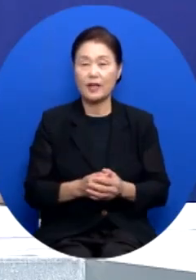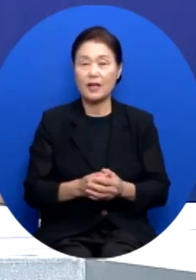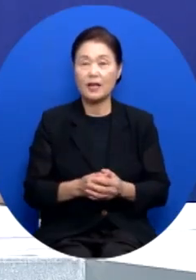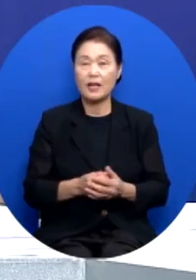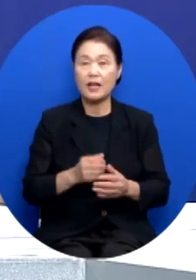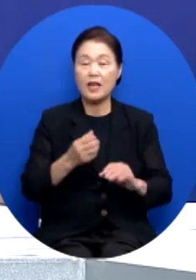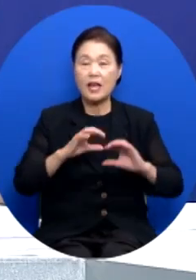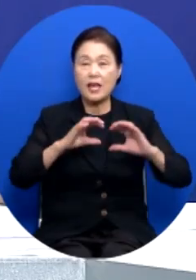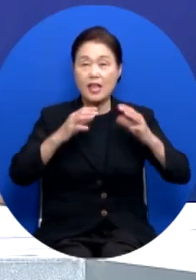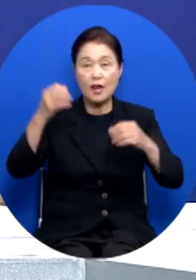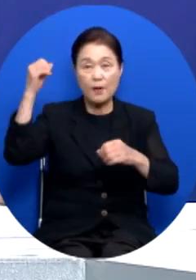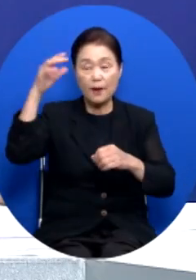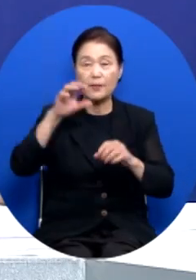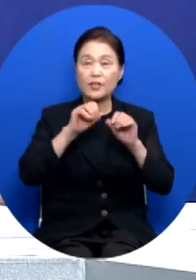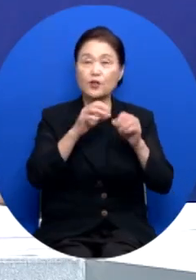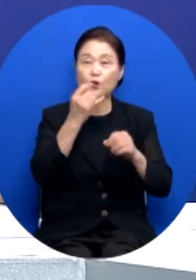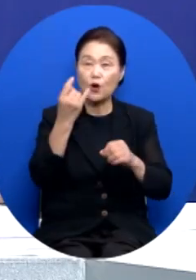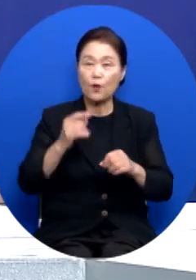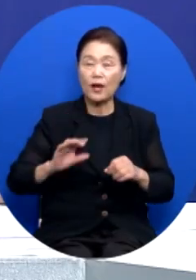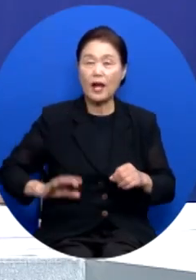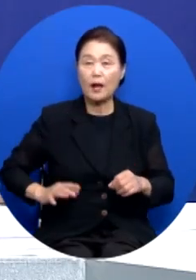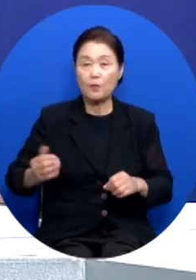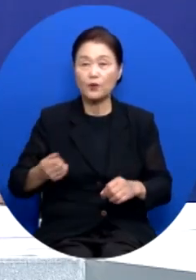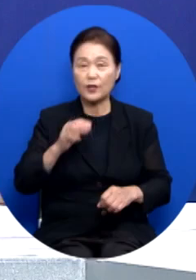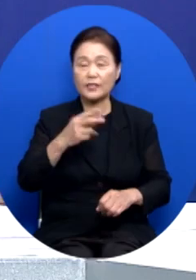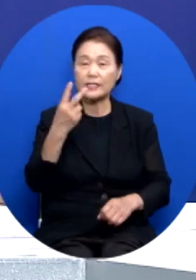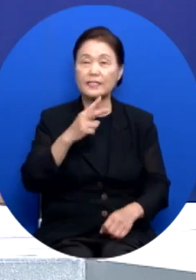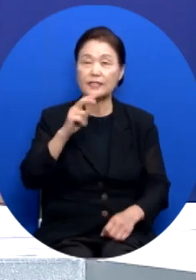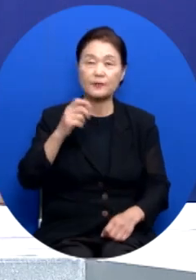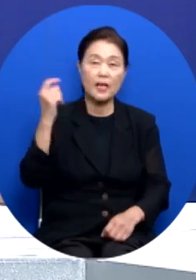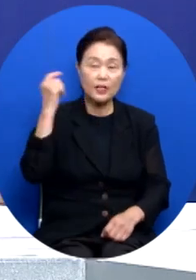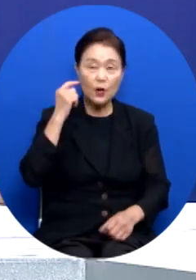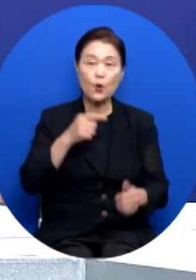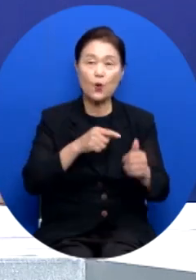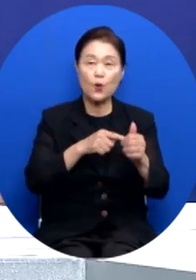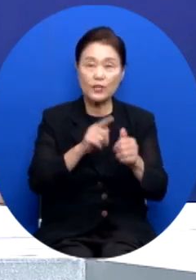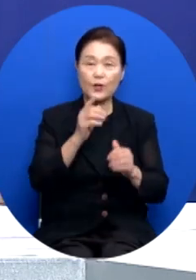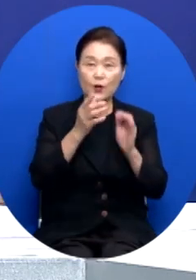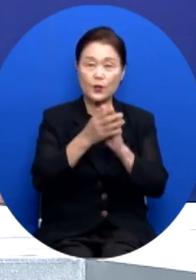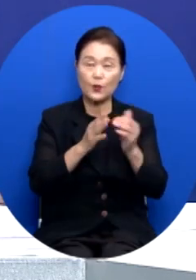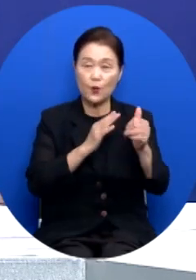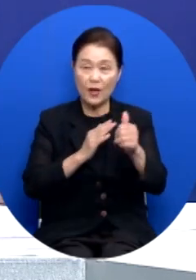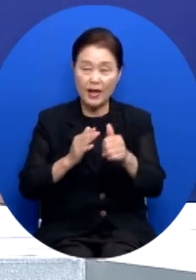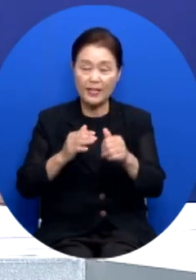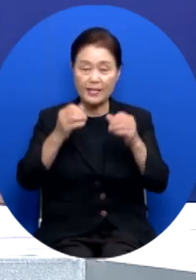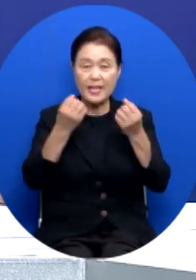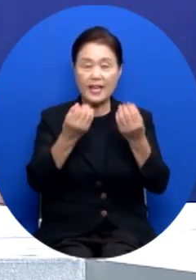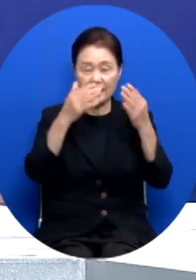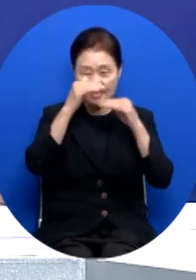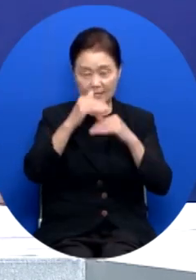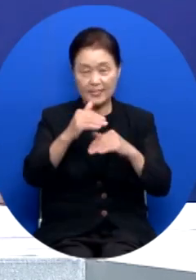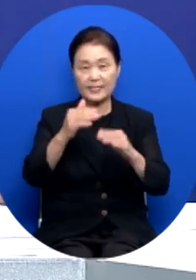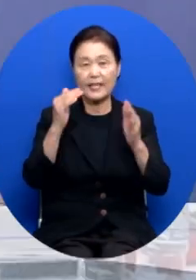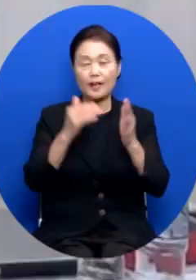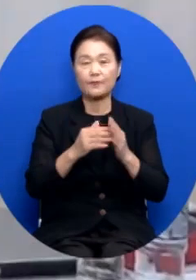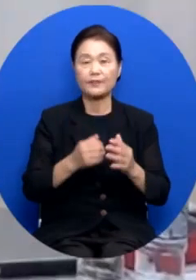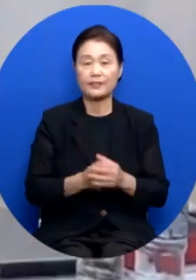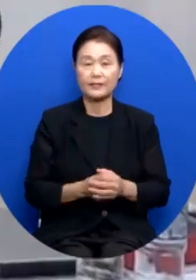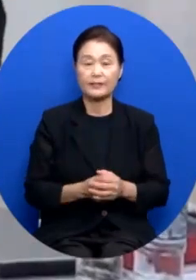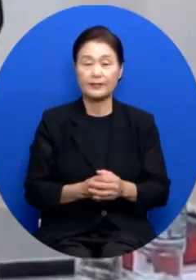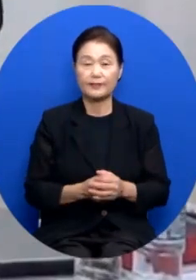열방빛 선교회가 캄보디아에서 2024 듣고 새기고 기도하라 무브먼트를 진행합니다.